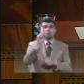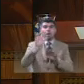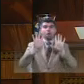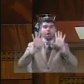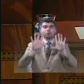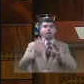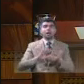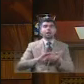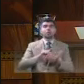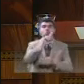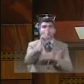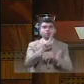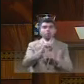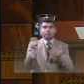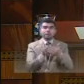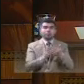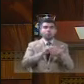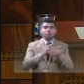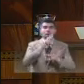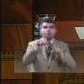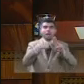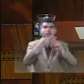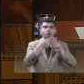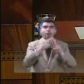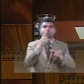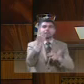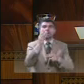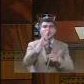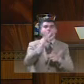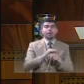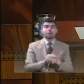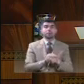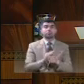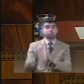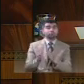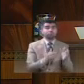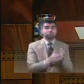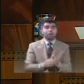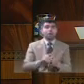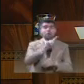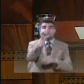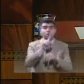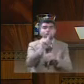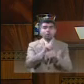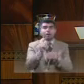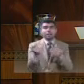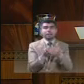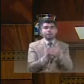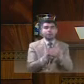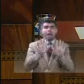كتابيا، 142 جوابا عن أسئلة كتابية. الأسئلة الكتابية المتبقة دون جواب